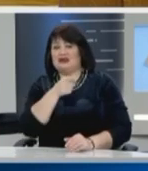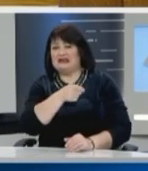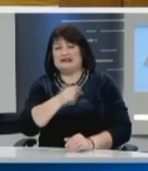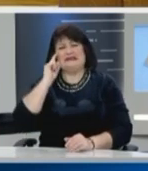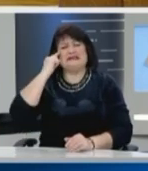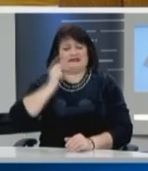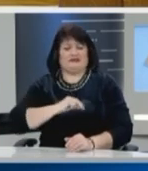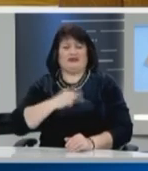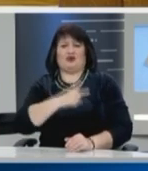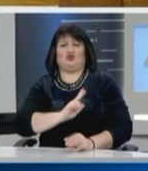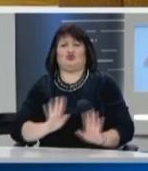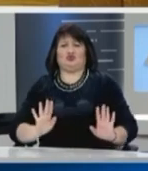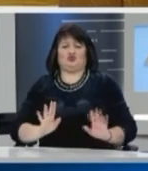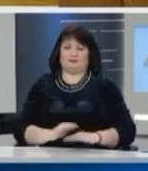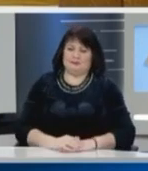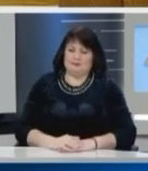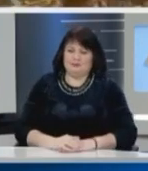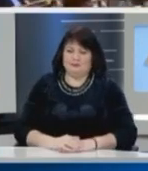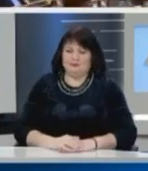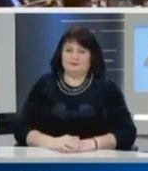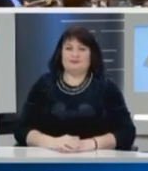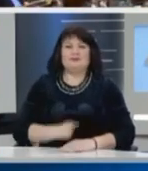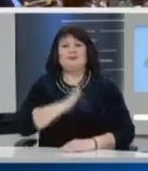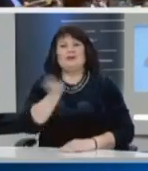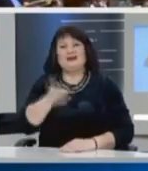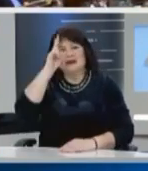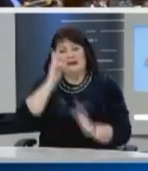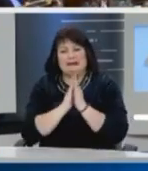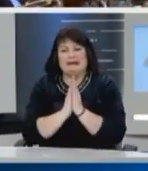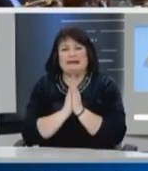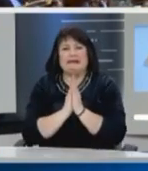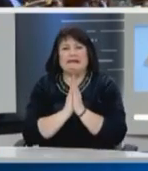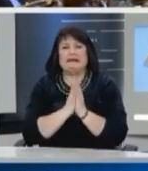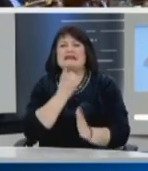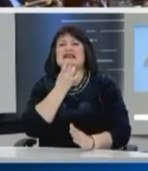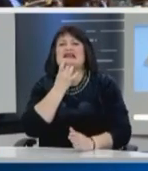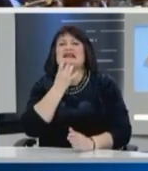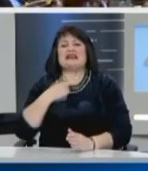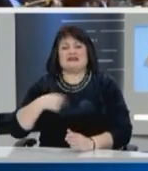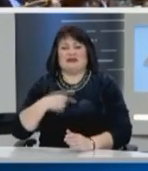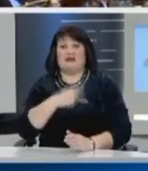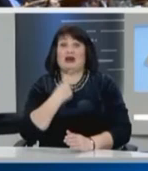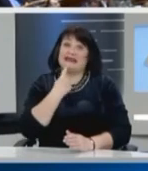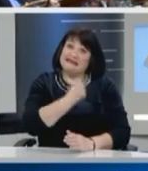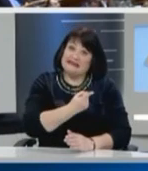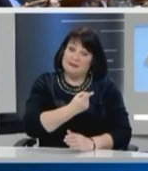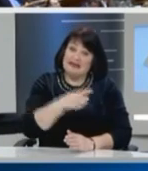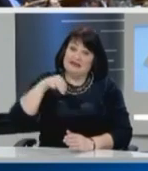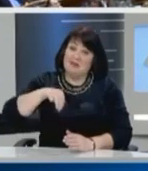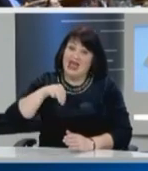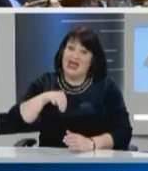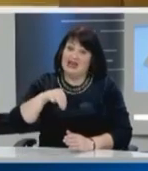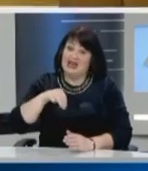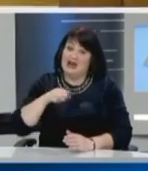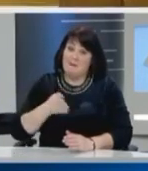αναφερθήκατε. Από τα παρακάλια στο Βερολίνο για να κρατήσει σκληρή στάση ο καγκελάριος Μέρκελ, μέχρι